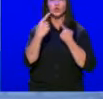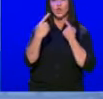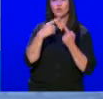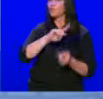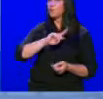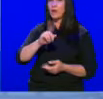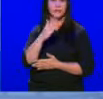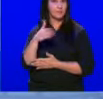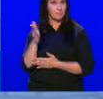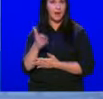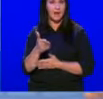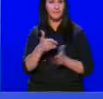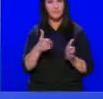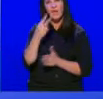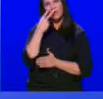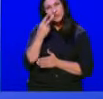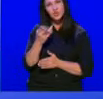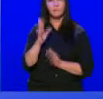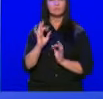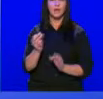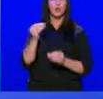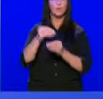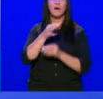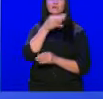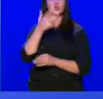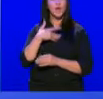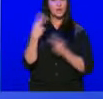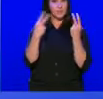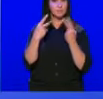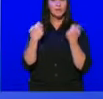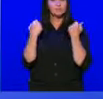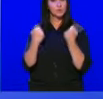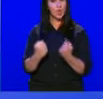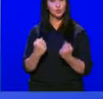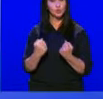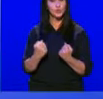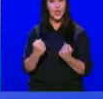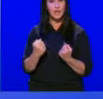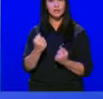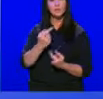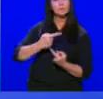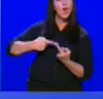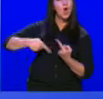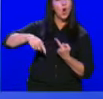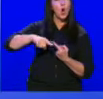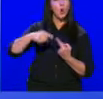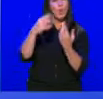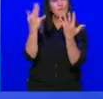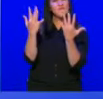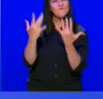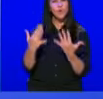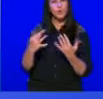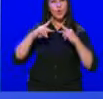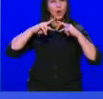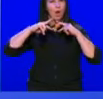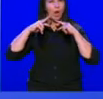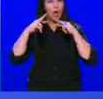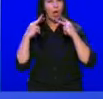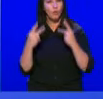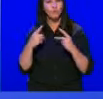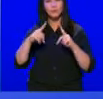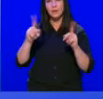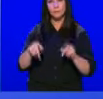забранява. Вижте, нека да добавя, че в случая, аз разбирам затрудненията около формулирането на отговор